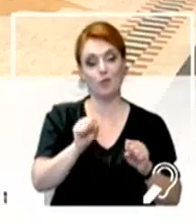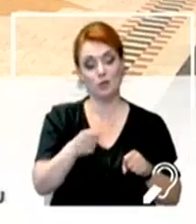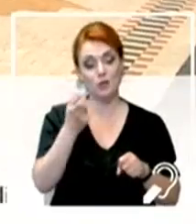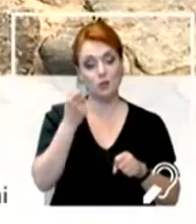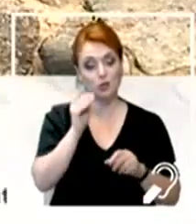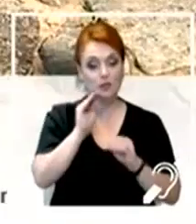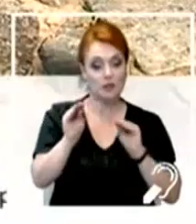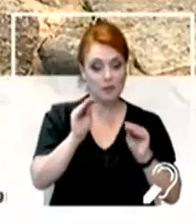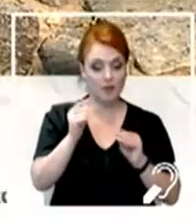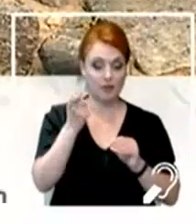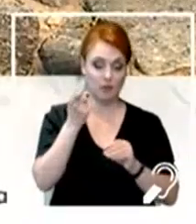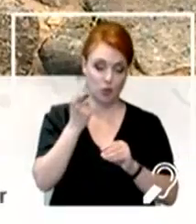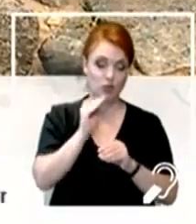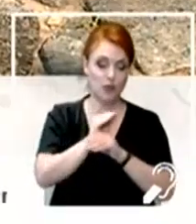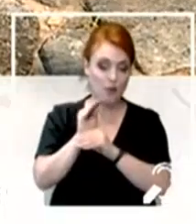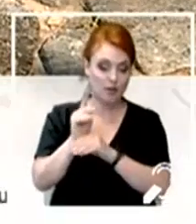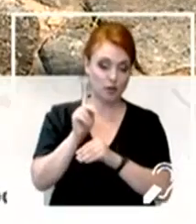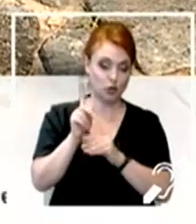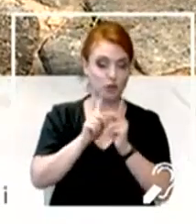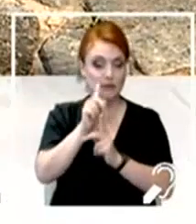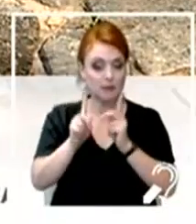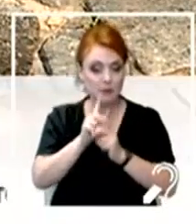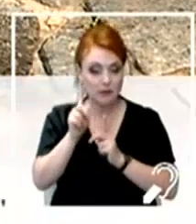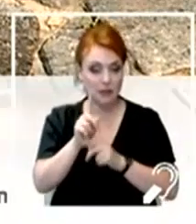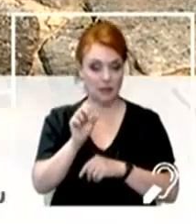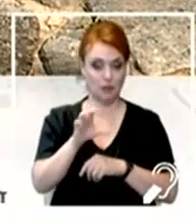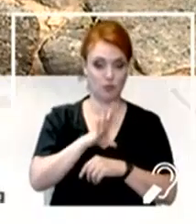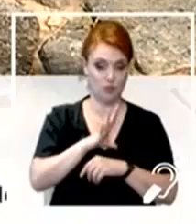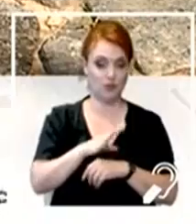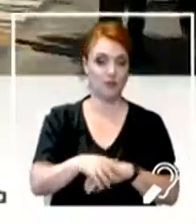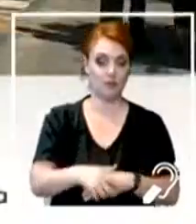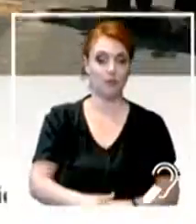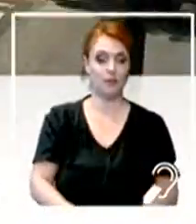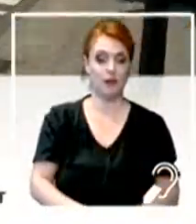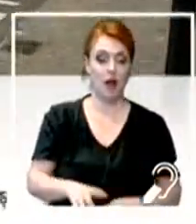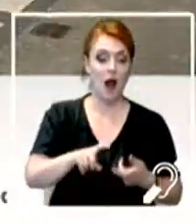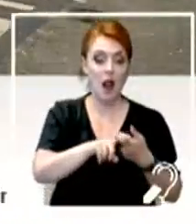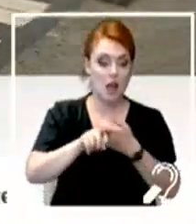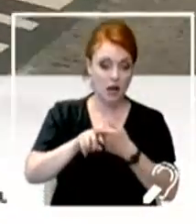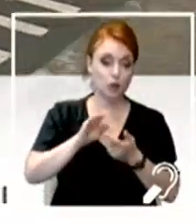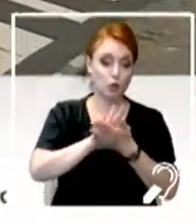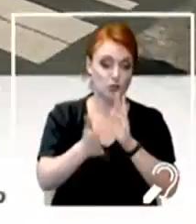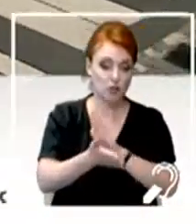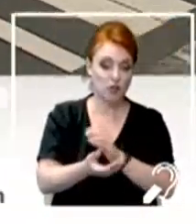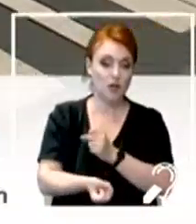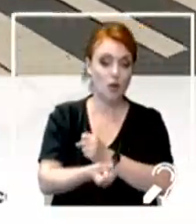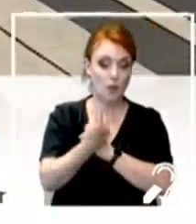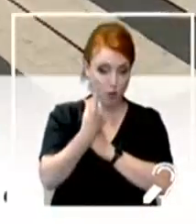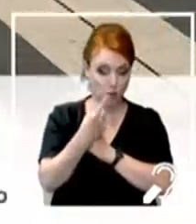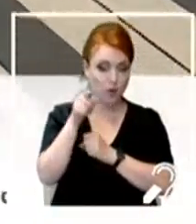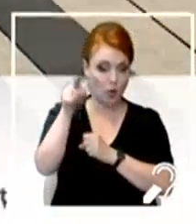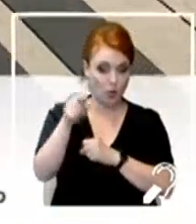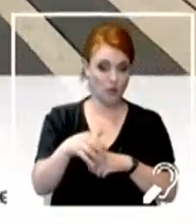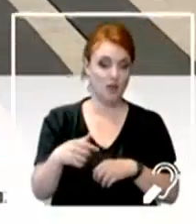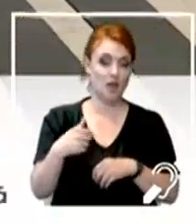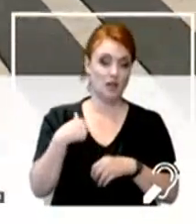spațiul. Am venit cu câteva recomandări practice care țin pur de execuția grafică. În legătură cu situația apărută pe aleea pietonală,